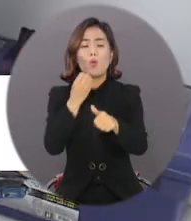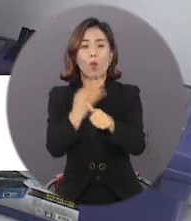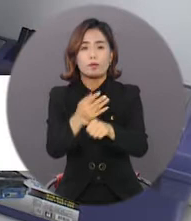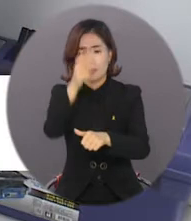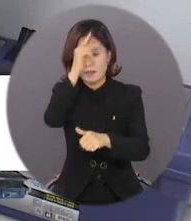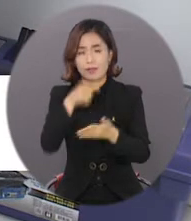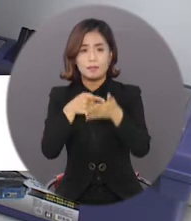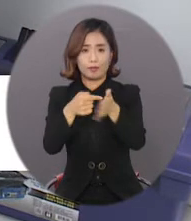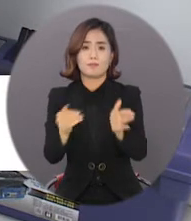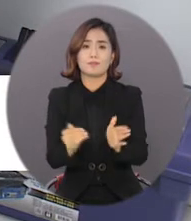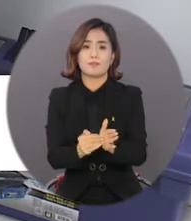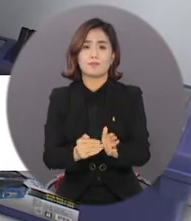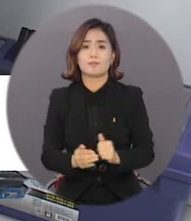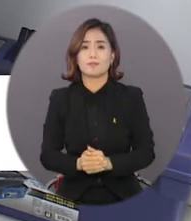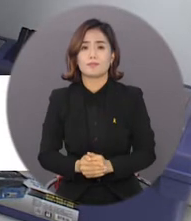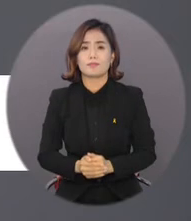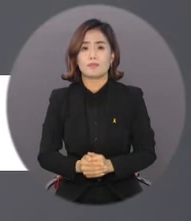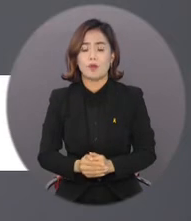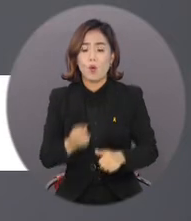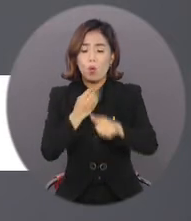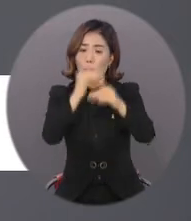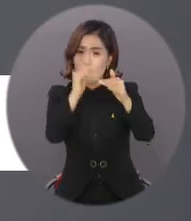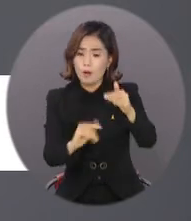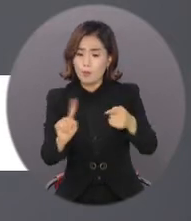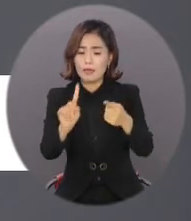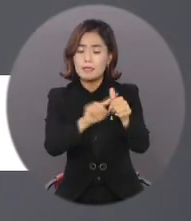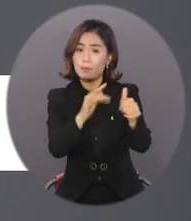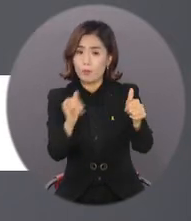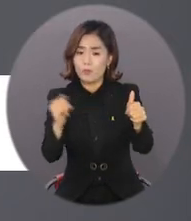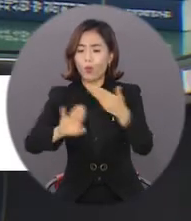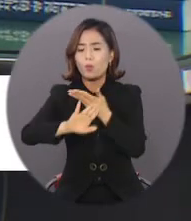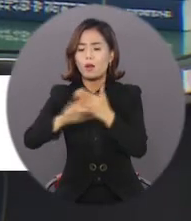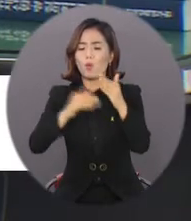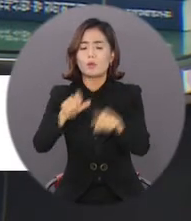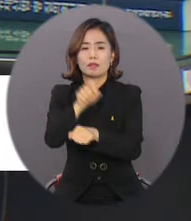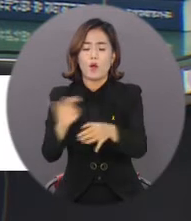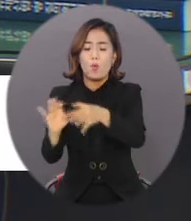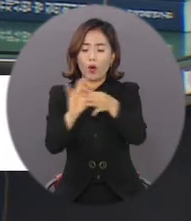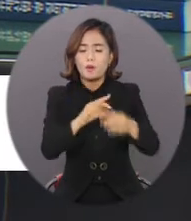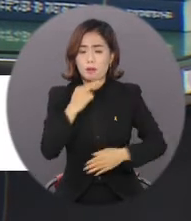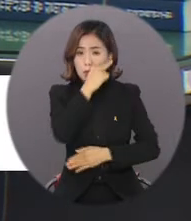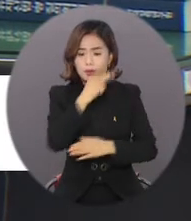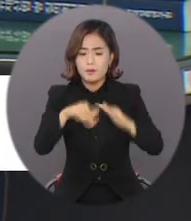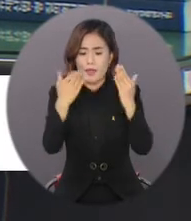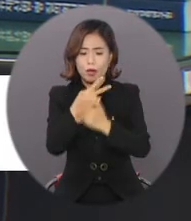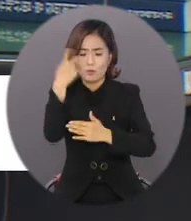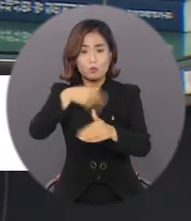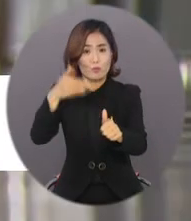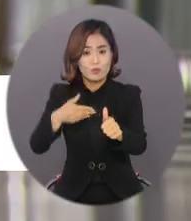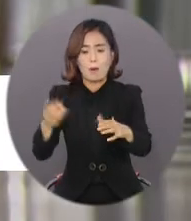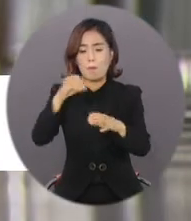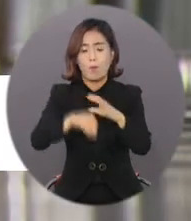고발장이 경찰에 접수됐습니다. 고발장에는 A씨뿐만 아니라 다른 공직자와 관련한 의혹도 조사해달라는